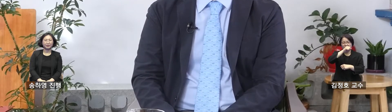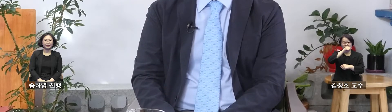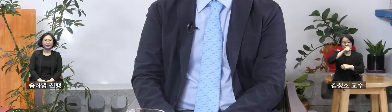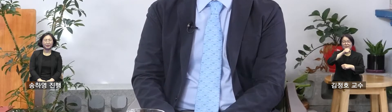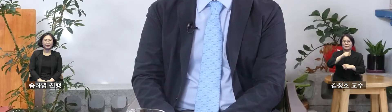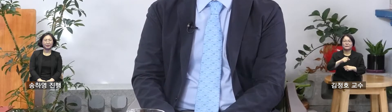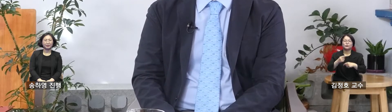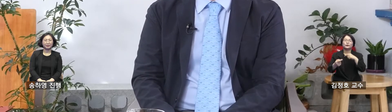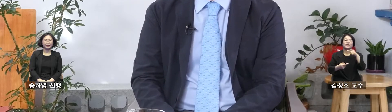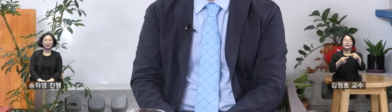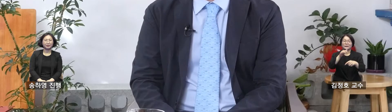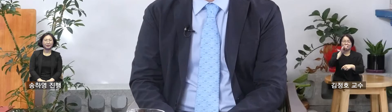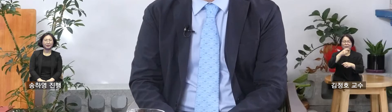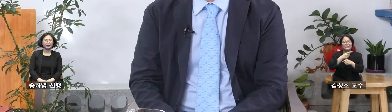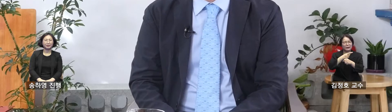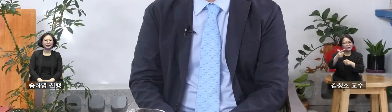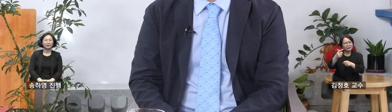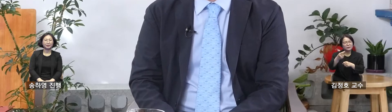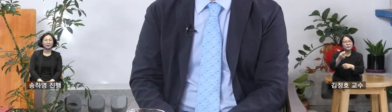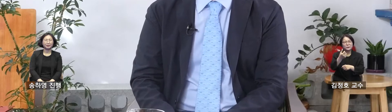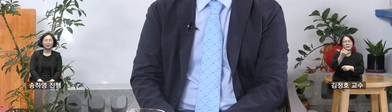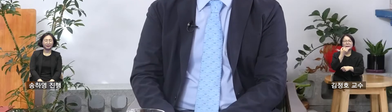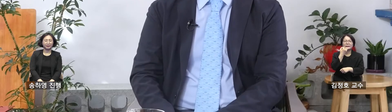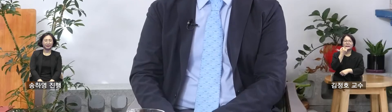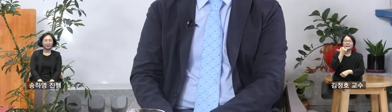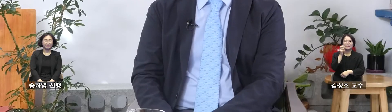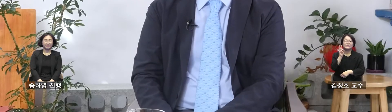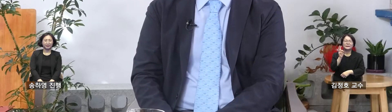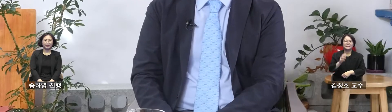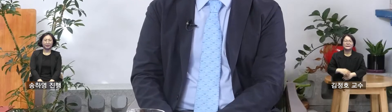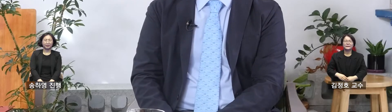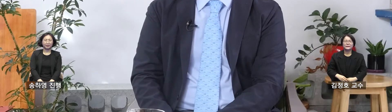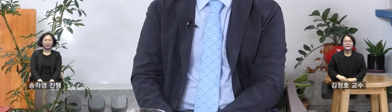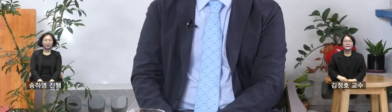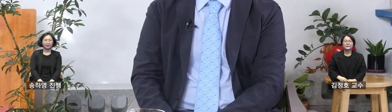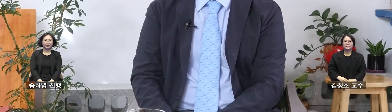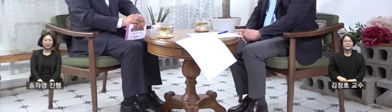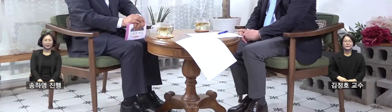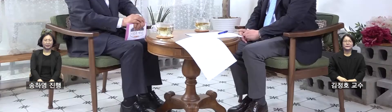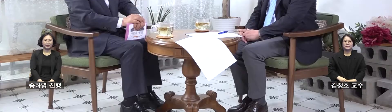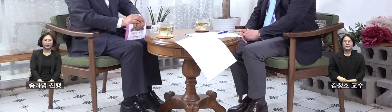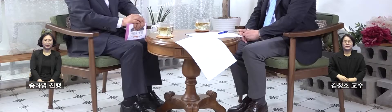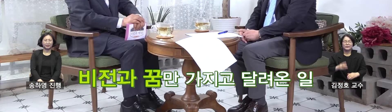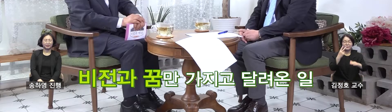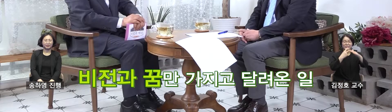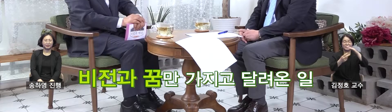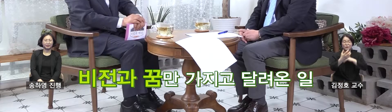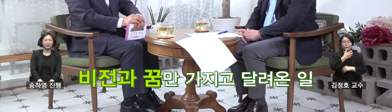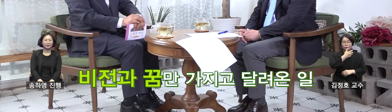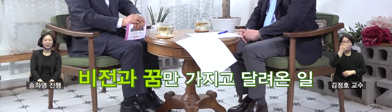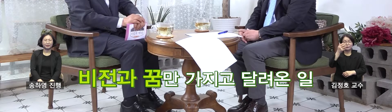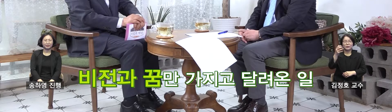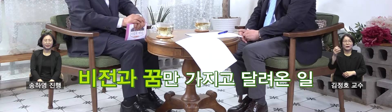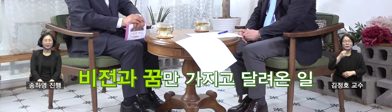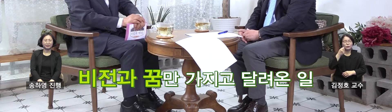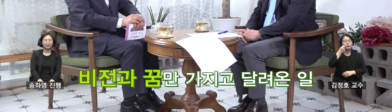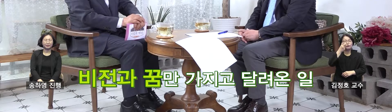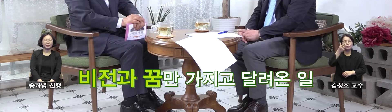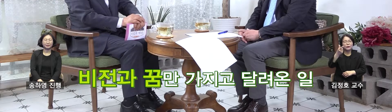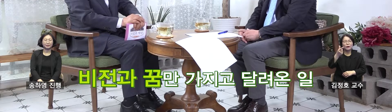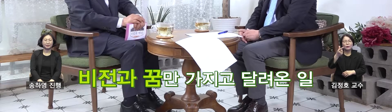있습니다. 그래서 내년에는 조금 살림이 나아질 것 같고요. 그래서 그야말로 비전과 꿈만 갖고 지금 한